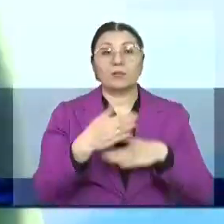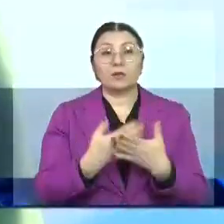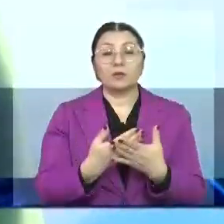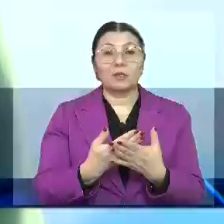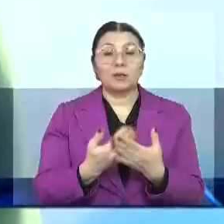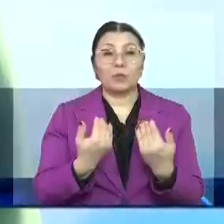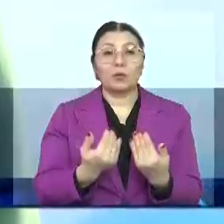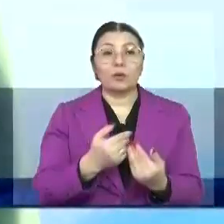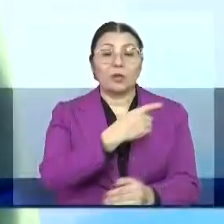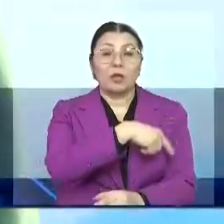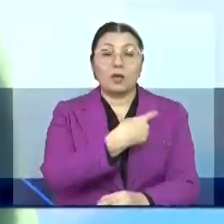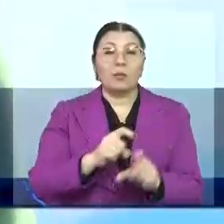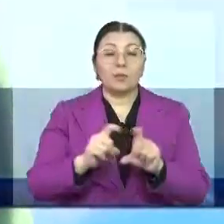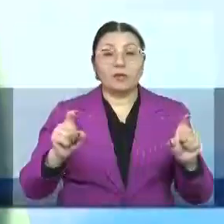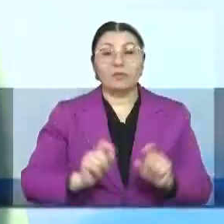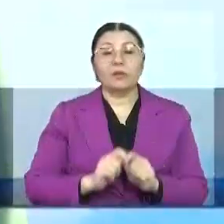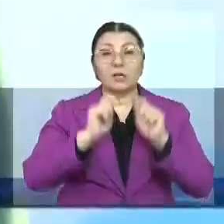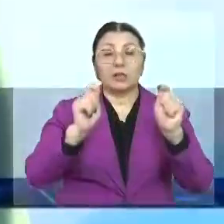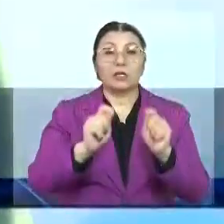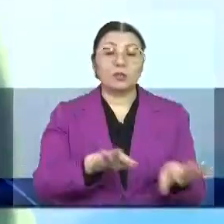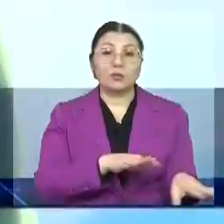салтанатты жиын болды.